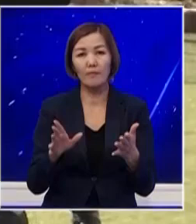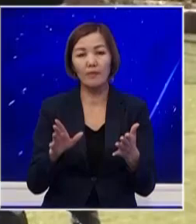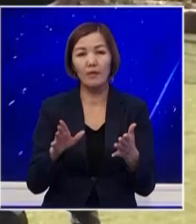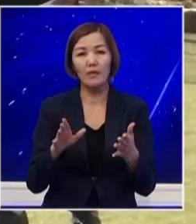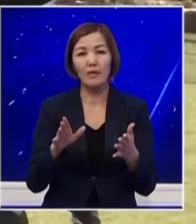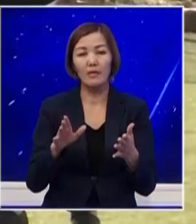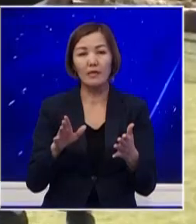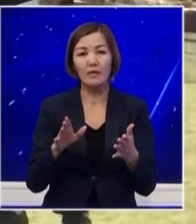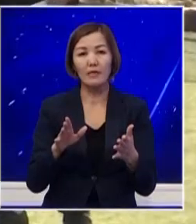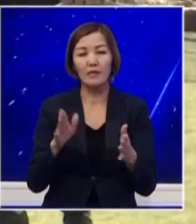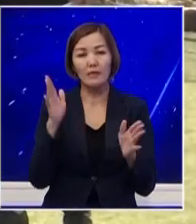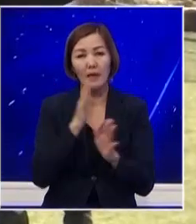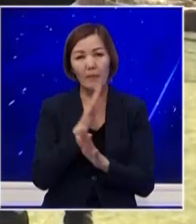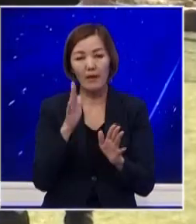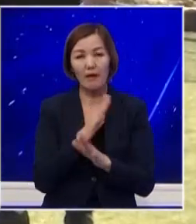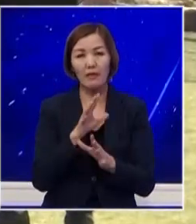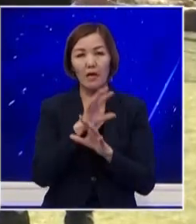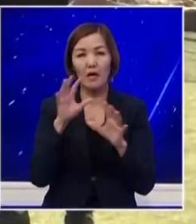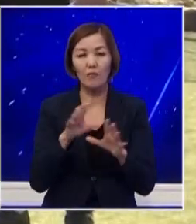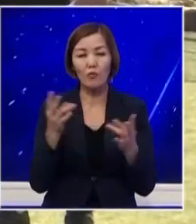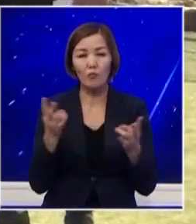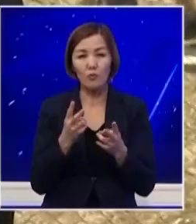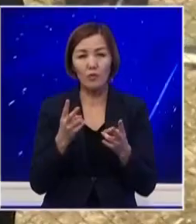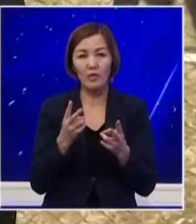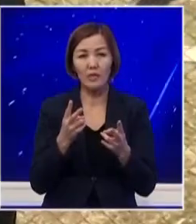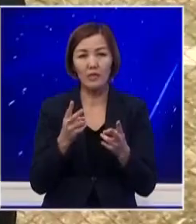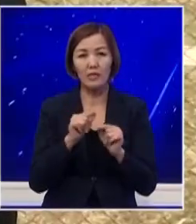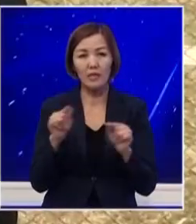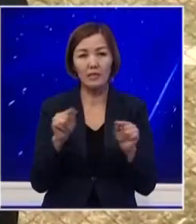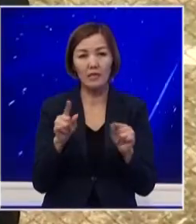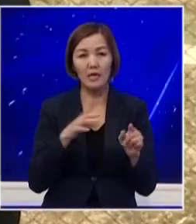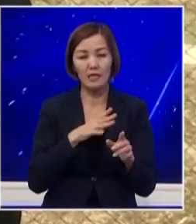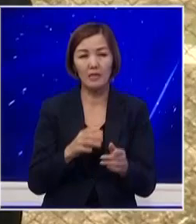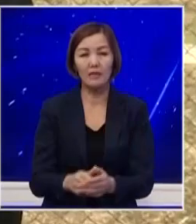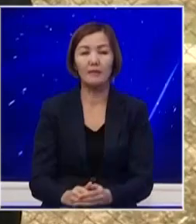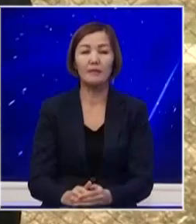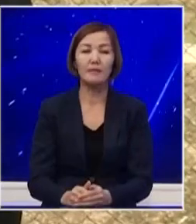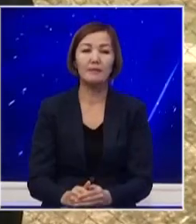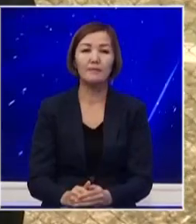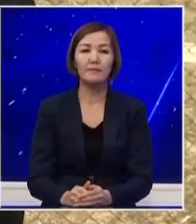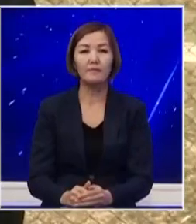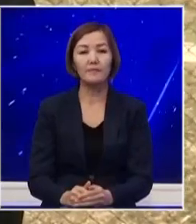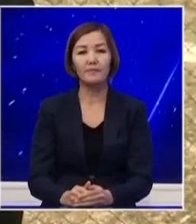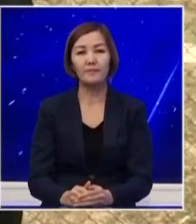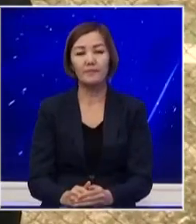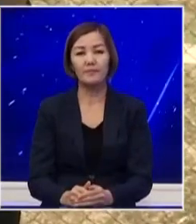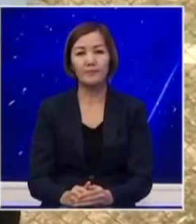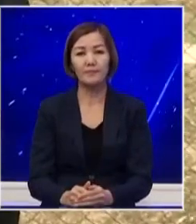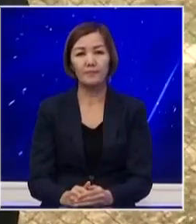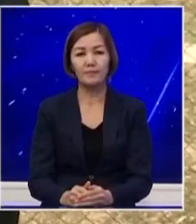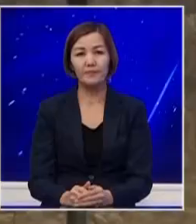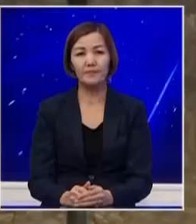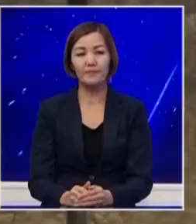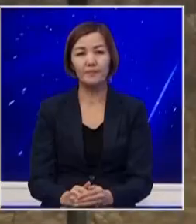оқып, көпшілікті табиғат анаға қамқор болуға шақырды. Тауға бар көкке ұшып кетсем бекем, ұстап алып қыранның